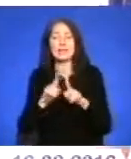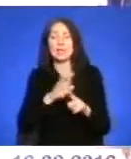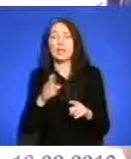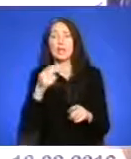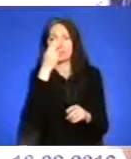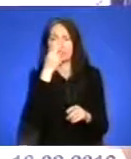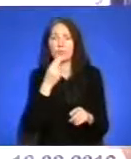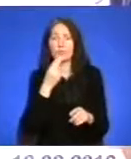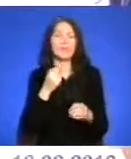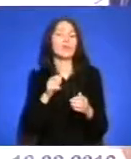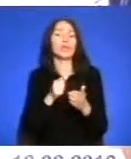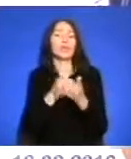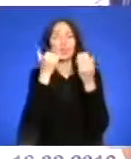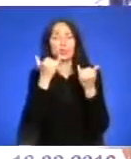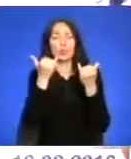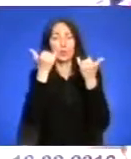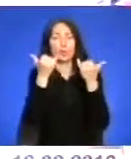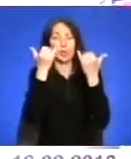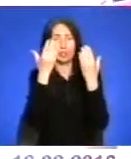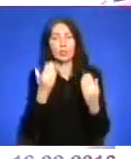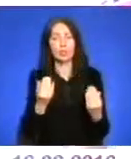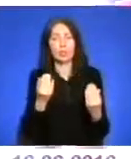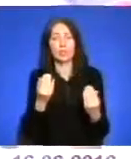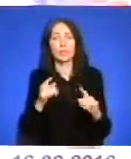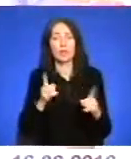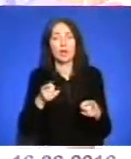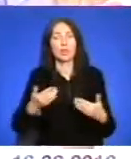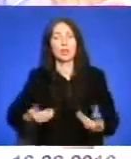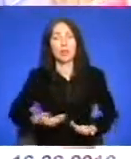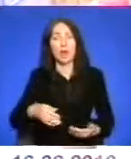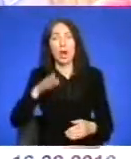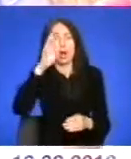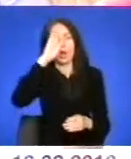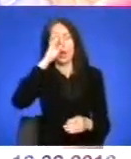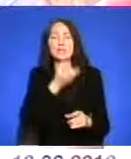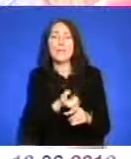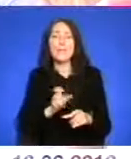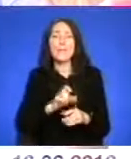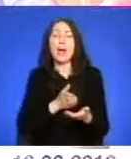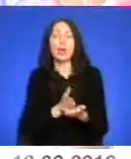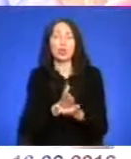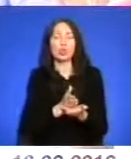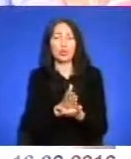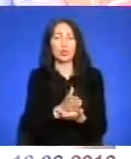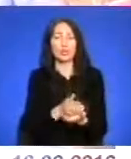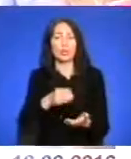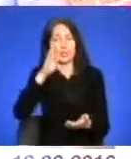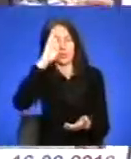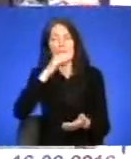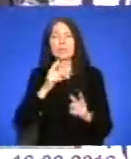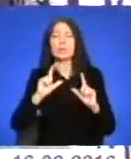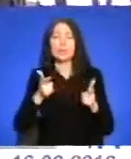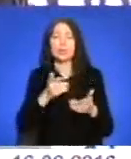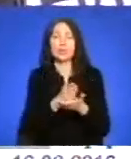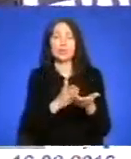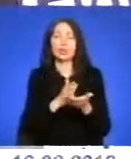пристосовано абсолютно до сьогоднішніх реалій життя, тому що хлопці переслужують, вони згідні служити далі.